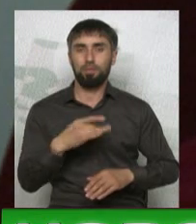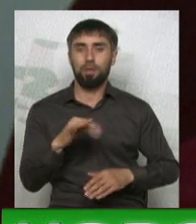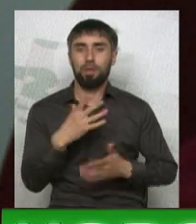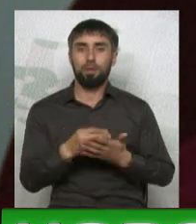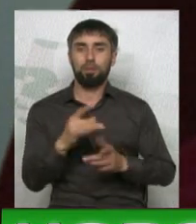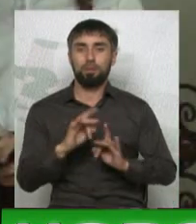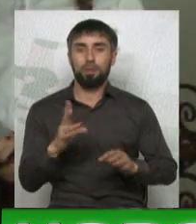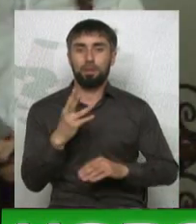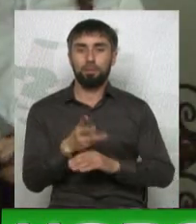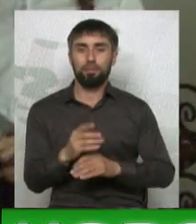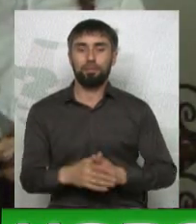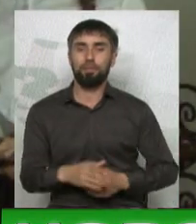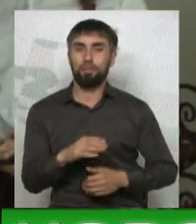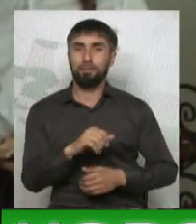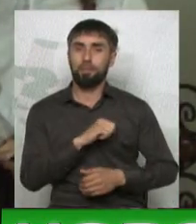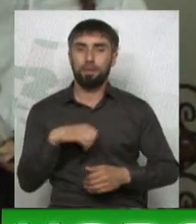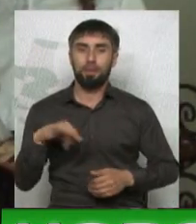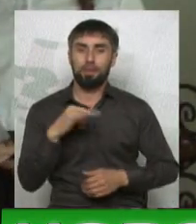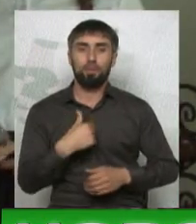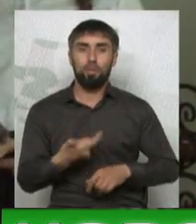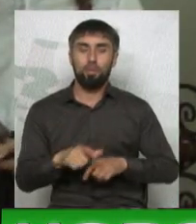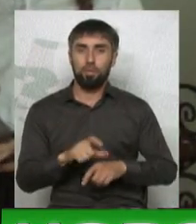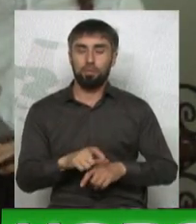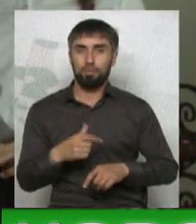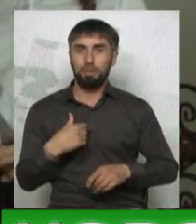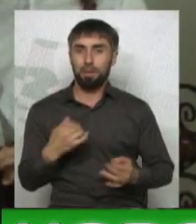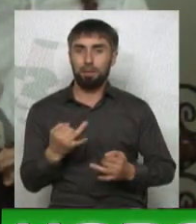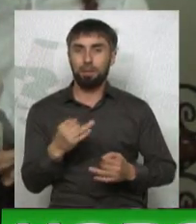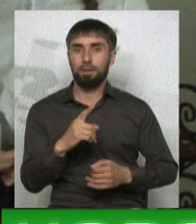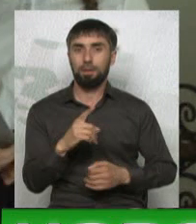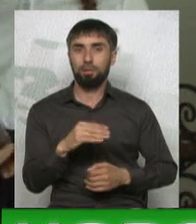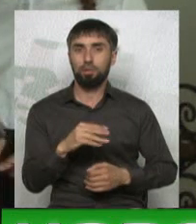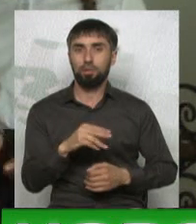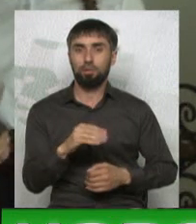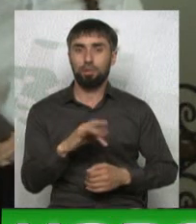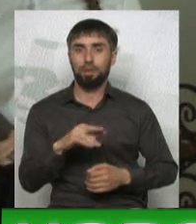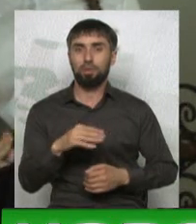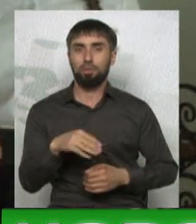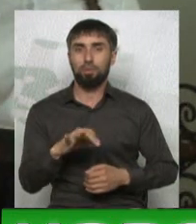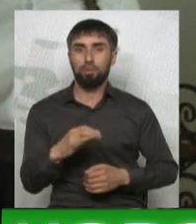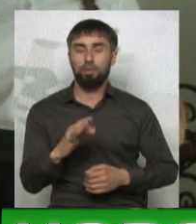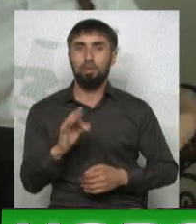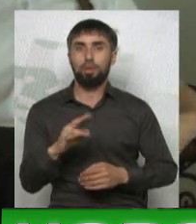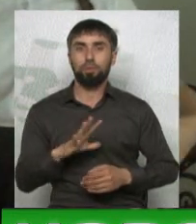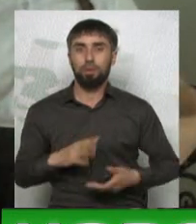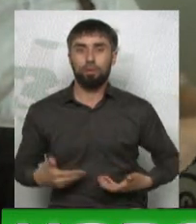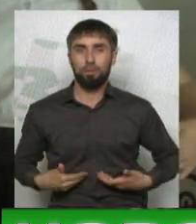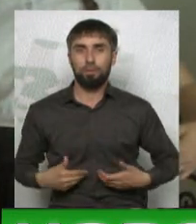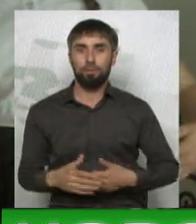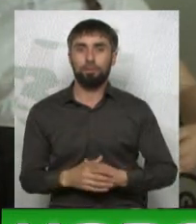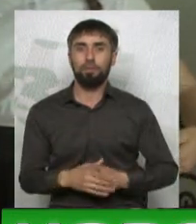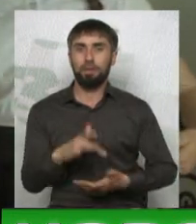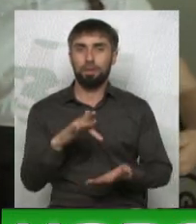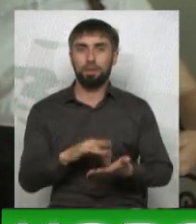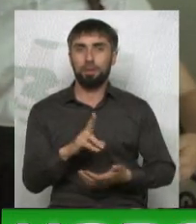делятся на камеру. Та самая история, которая меня очень тронула, о Джибриле Ташхоеве. Он жил в